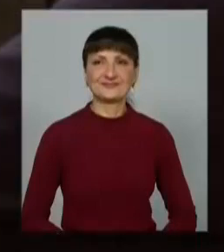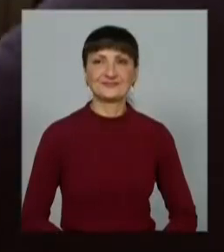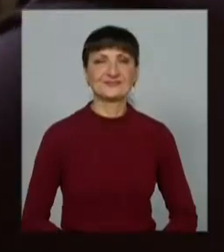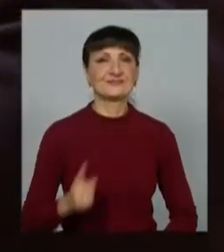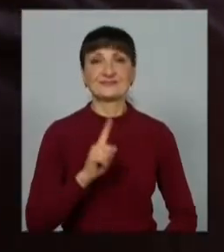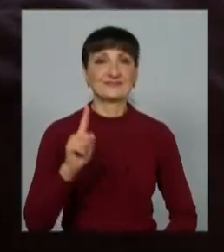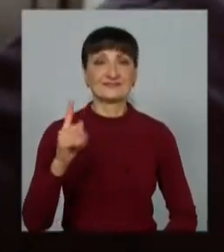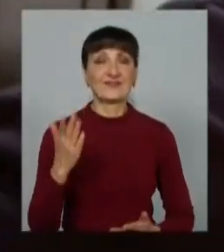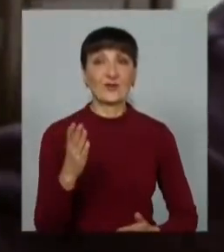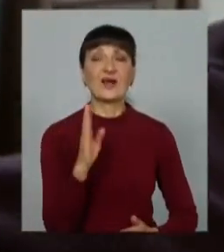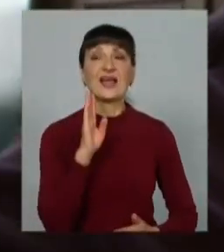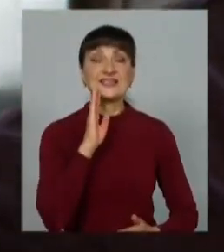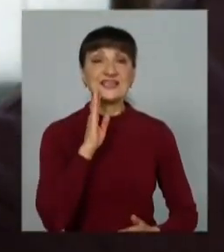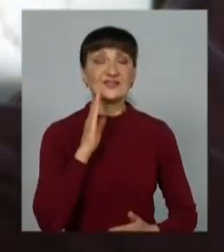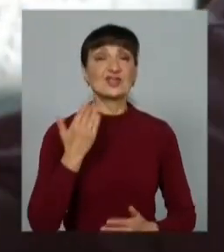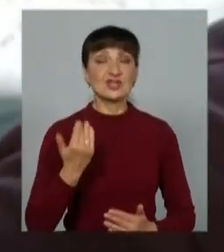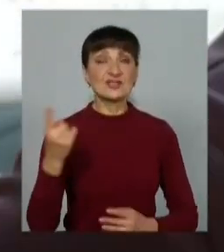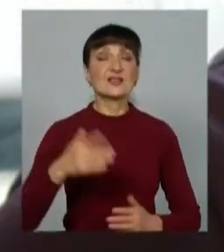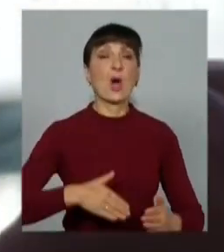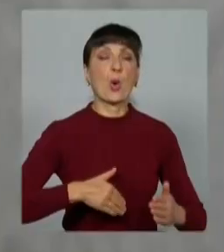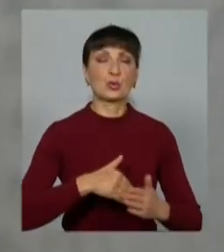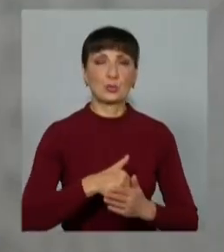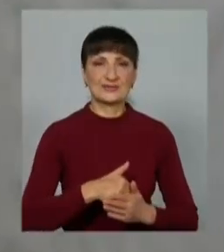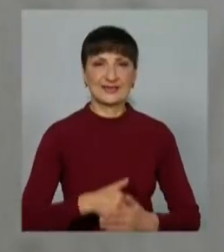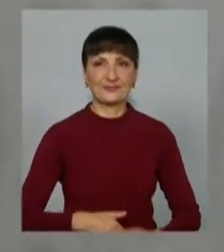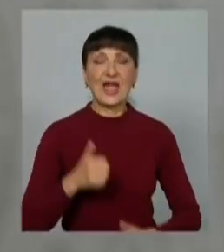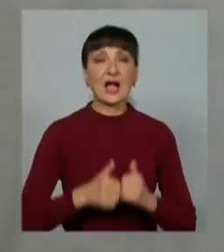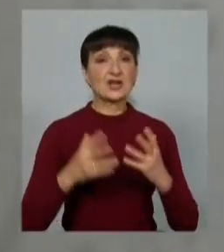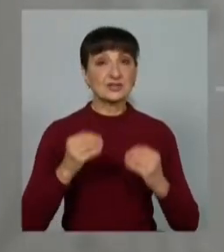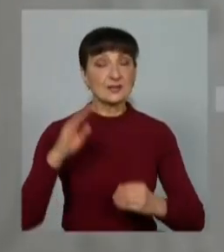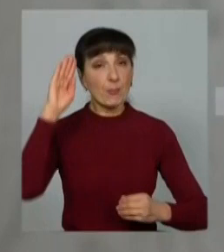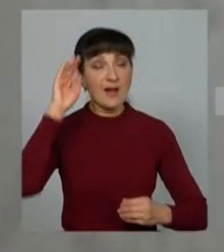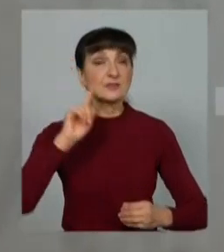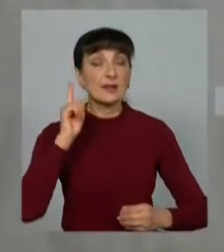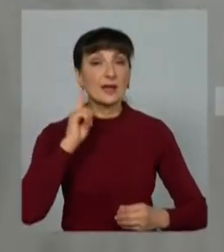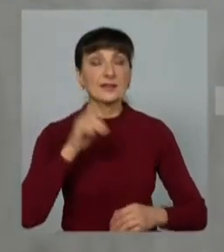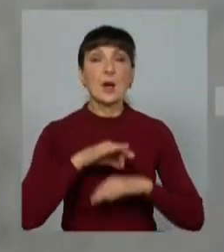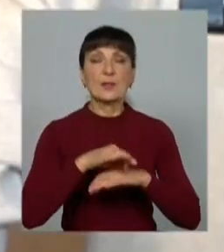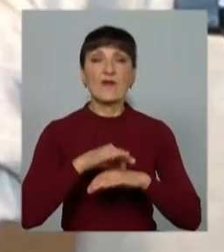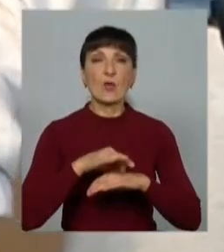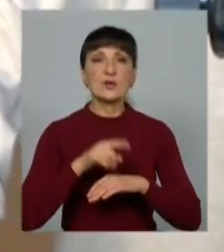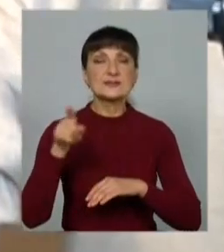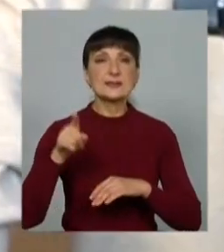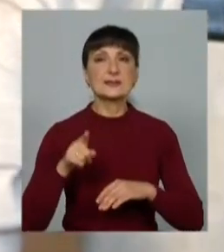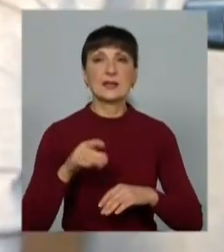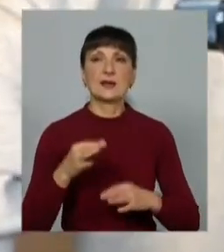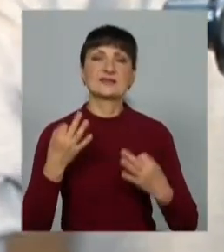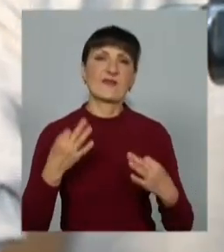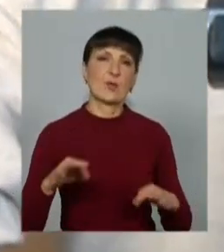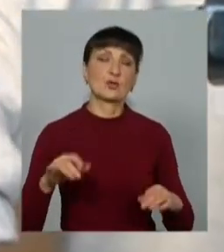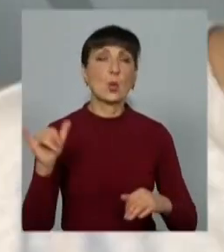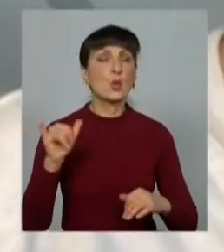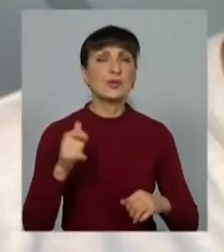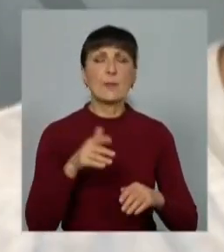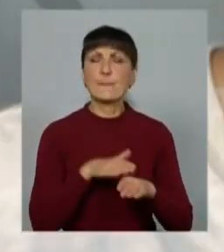На самом деле, Хома сейчас, она в отпуске. Каждый день молодые ребята проводят на чиле и расслабоне. У них